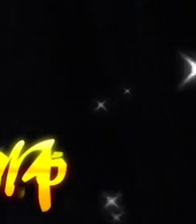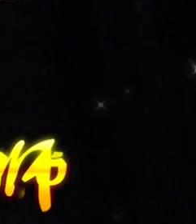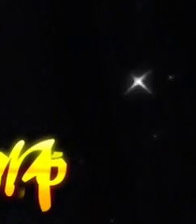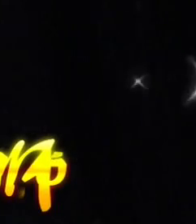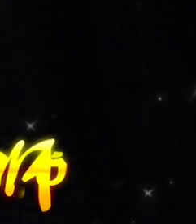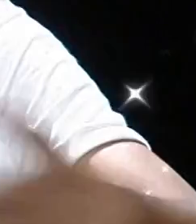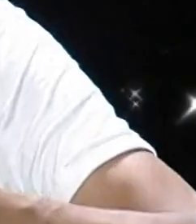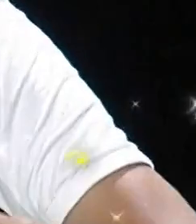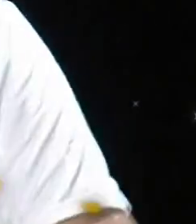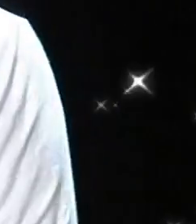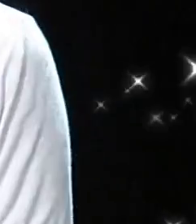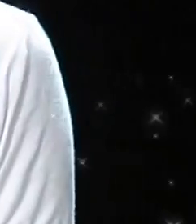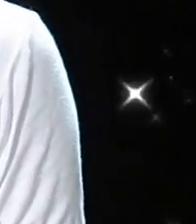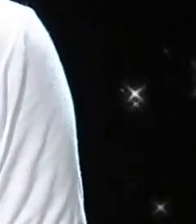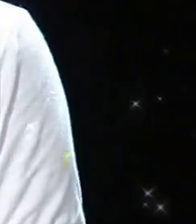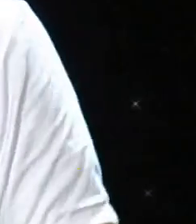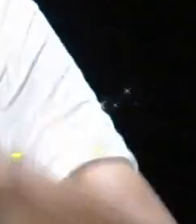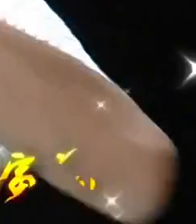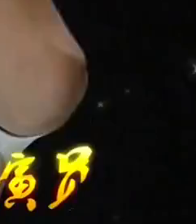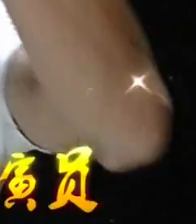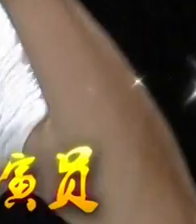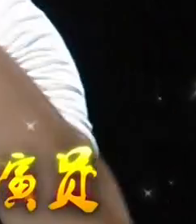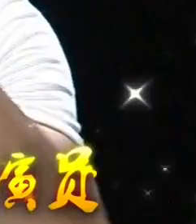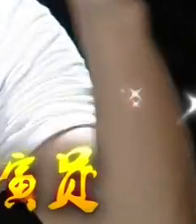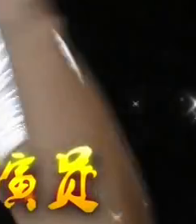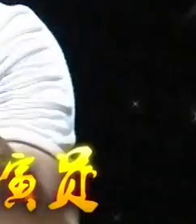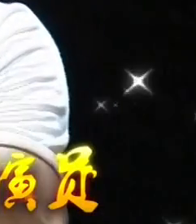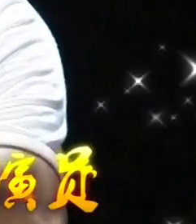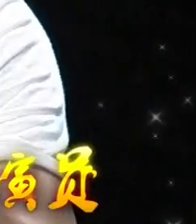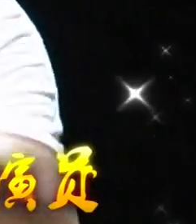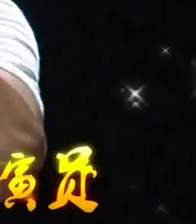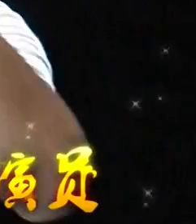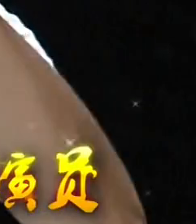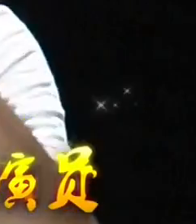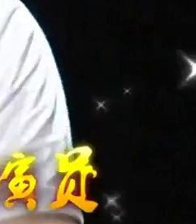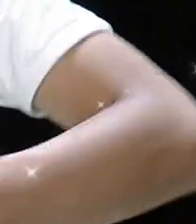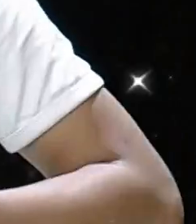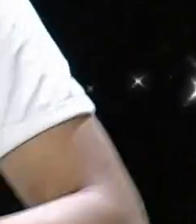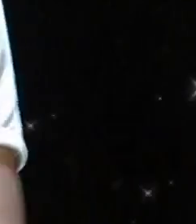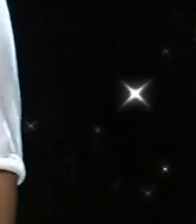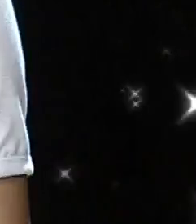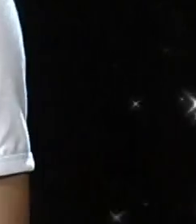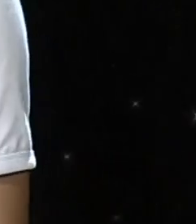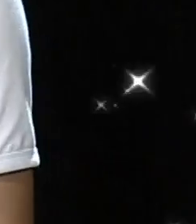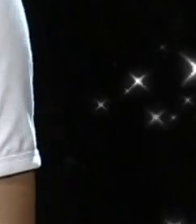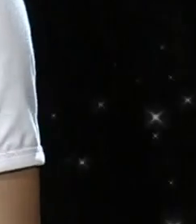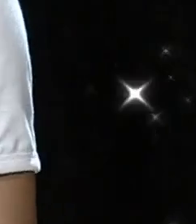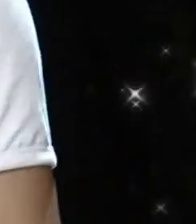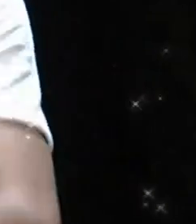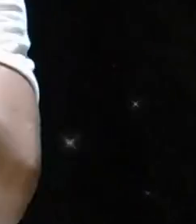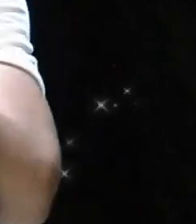angels, something good in everything I see. I believe in